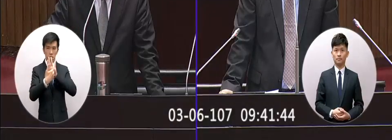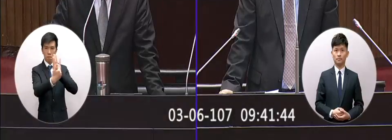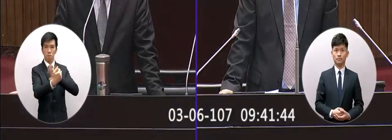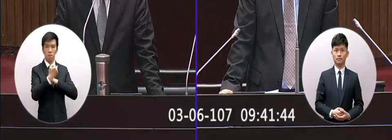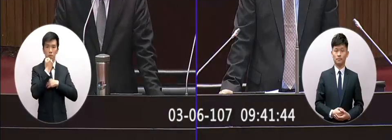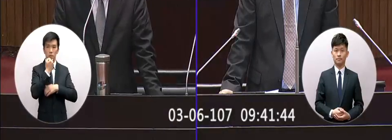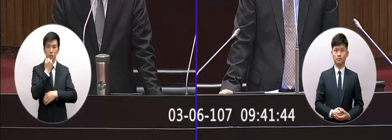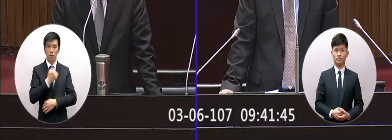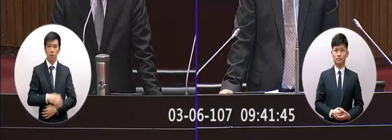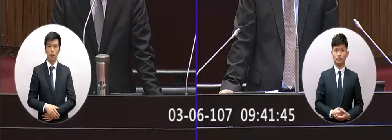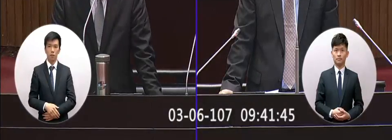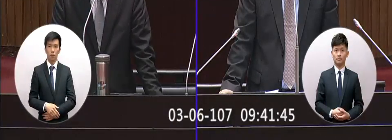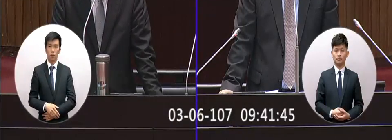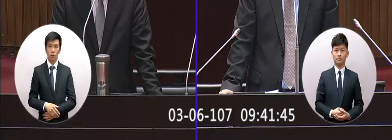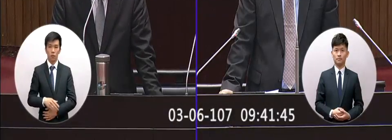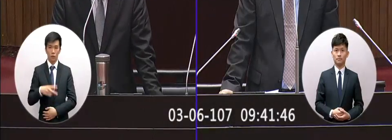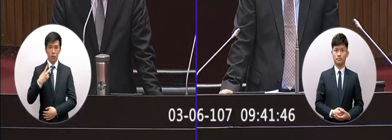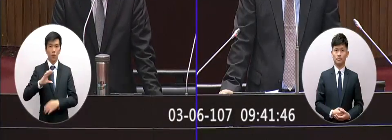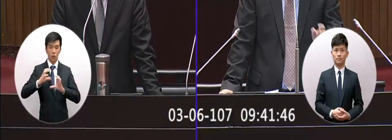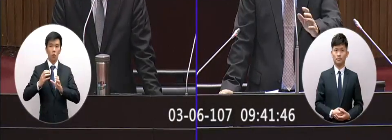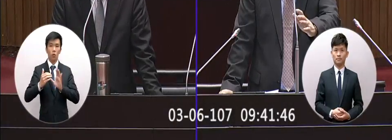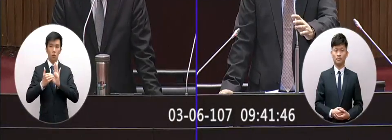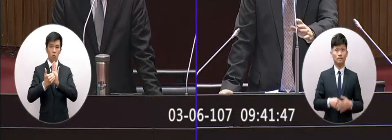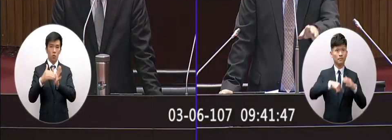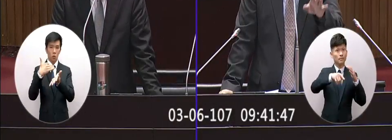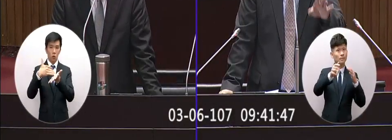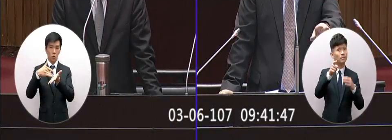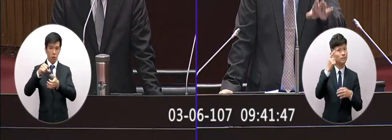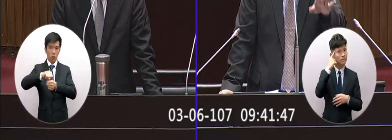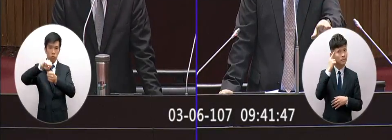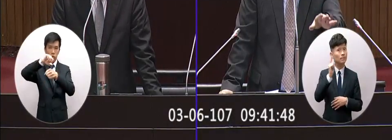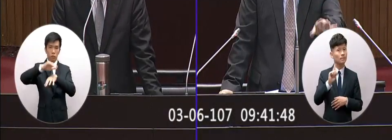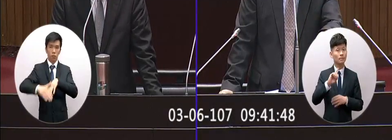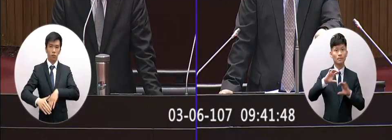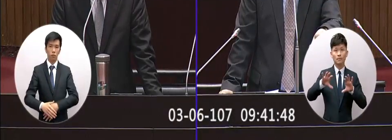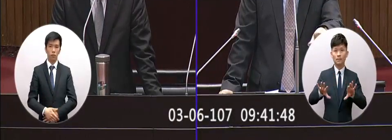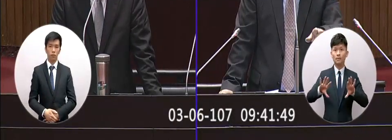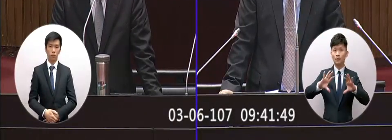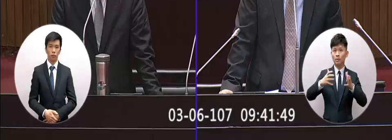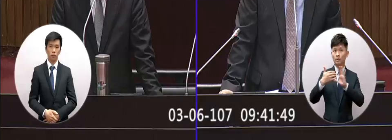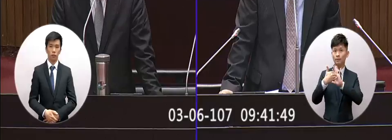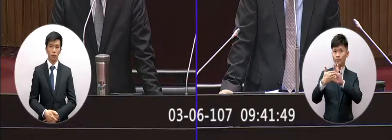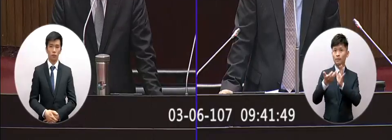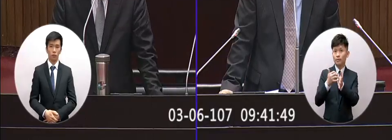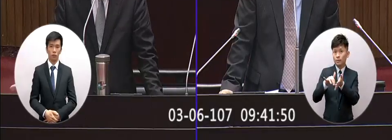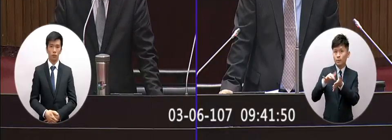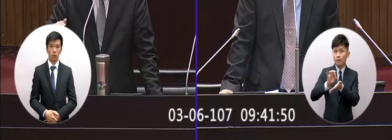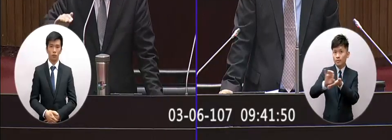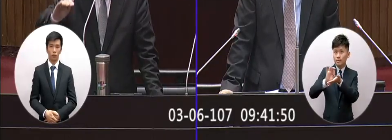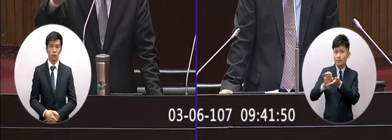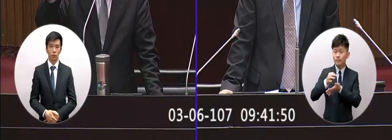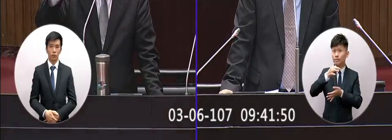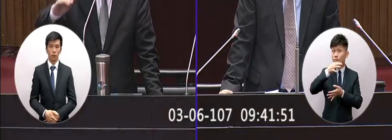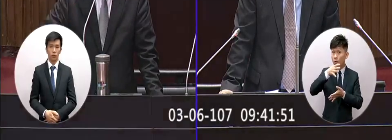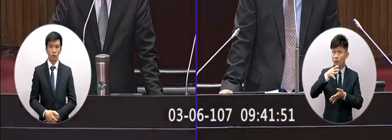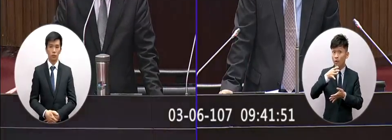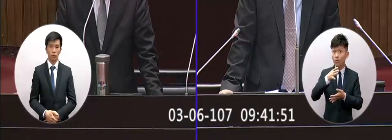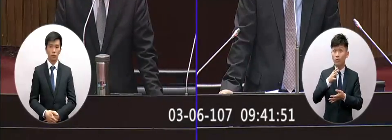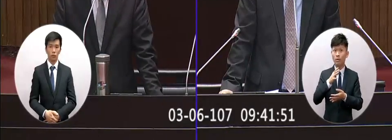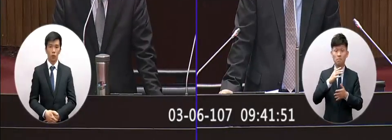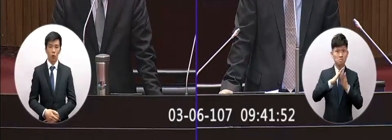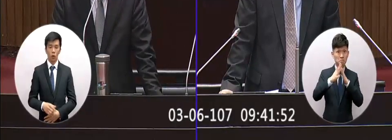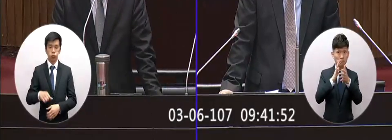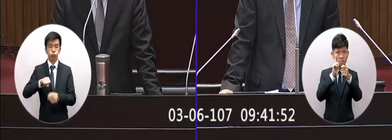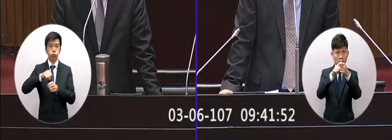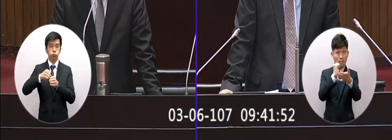我们在国防预算上面，我们也会给它增加。 院长，您的意思说，现在的国防预算的规模已经足够？ 我们会增加 我们战略